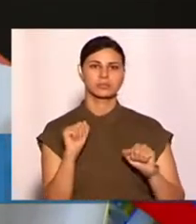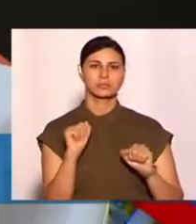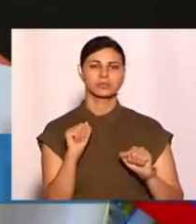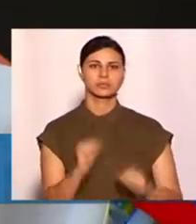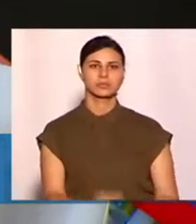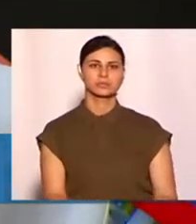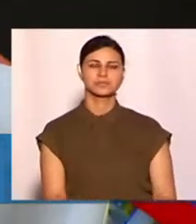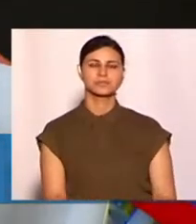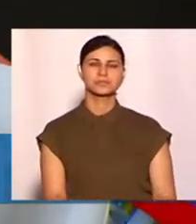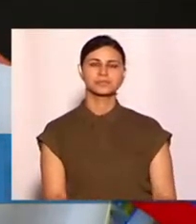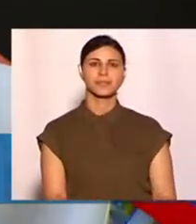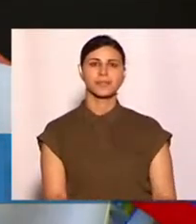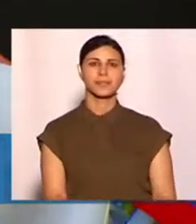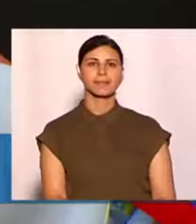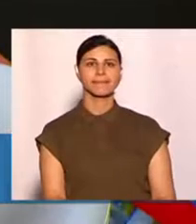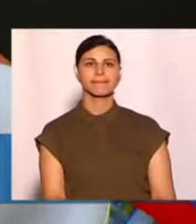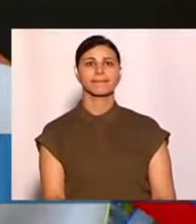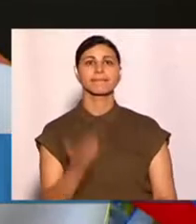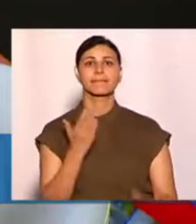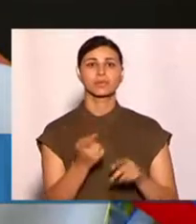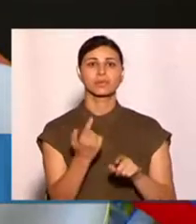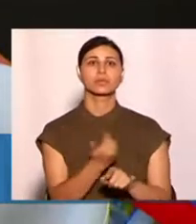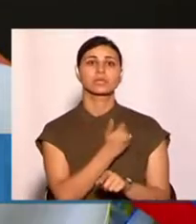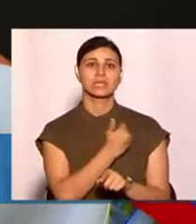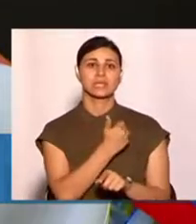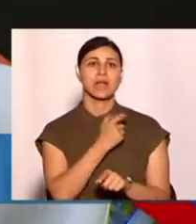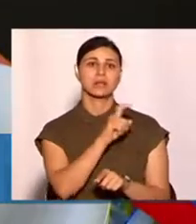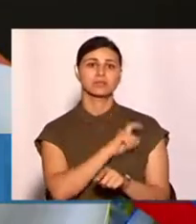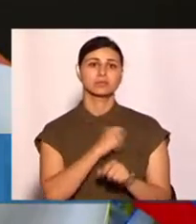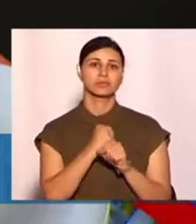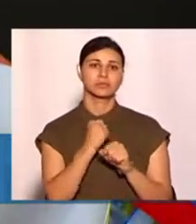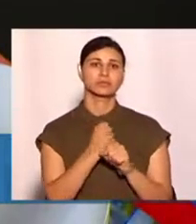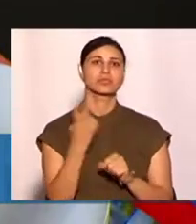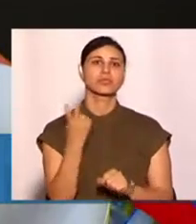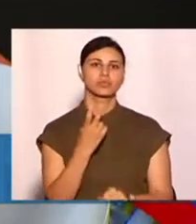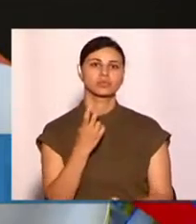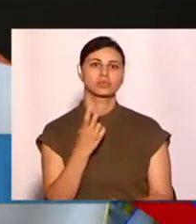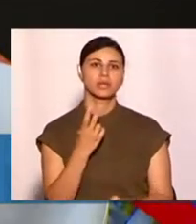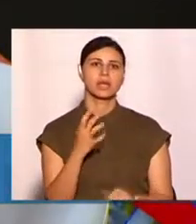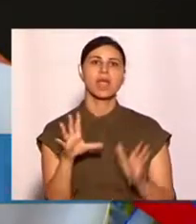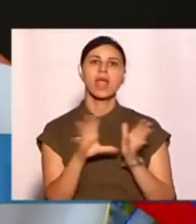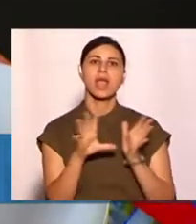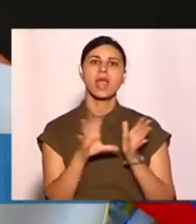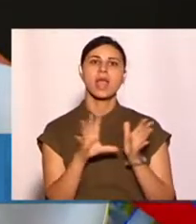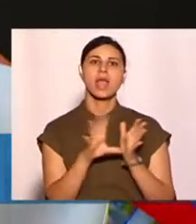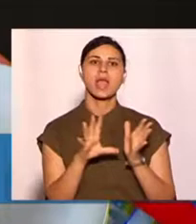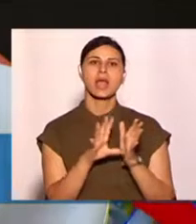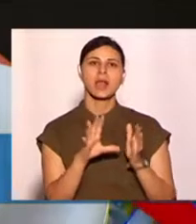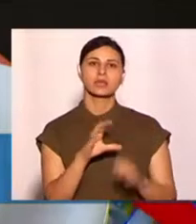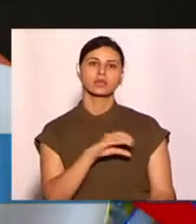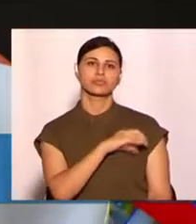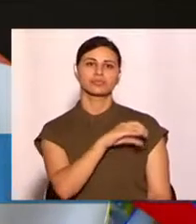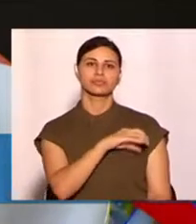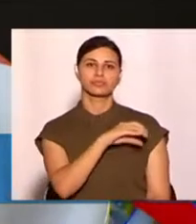არის რეკომენდებული. თუ მაინდამაინც საჭირო გახდა ამ პროცედურის ჩატარება, მაშინ უნდა გამოვიყენოთ ელექტრო საპარსი